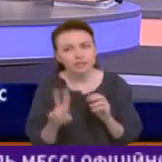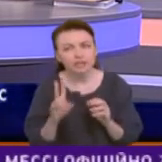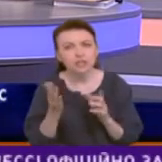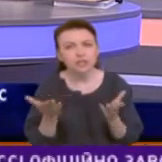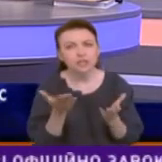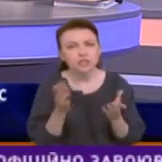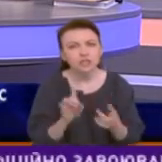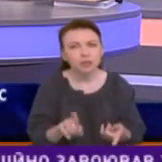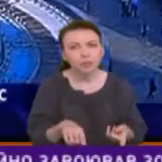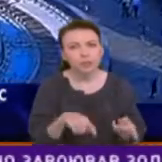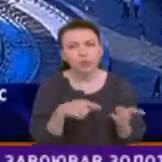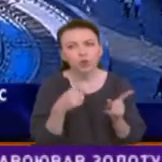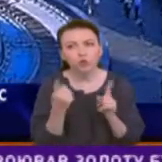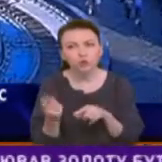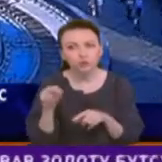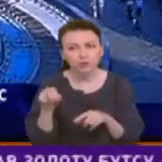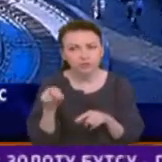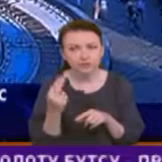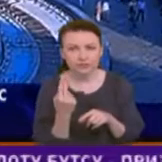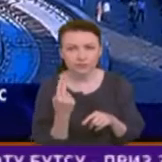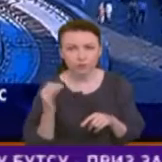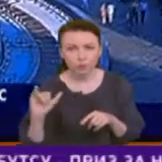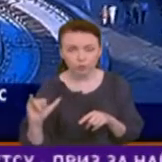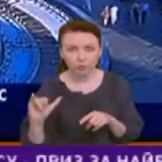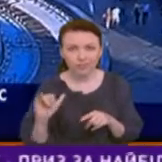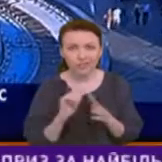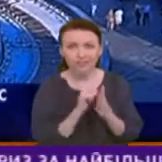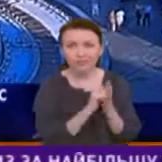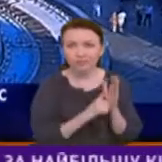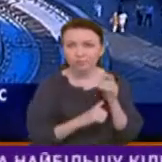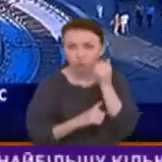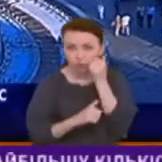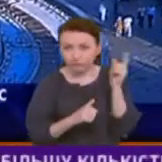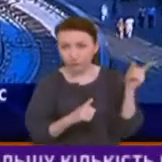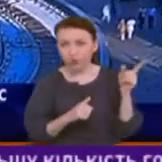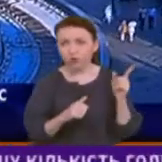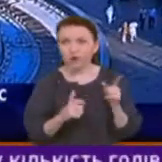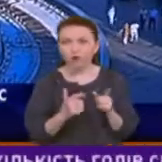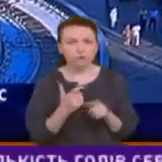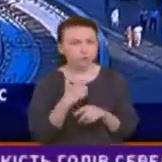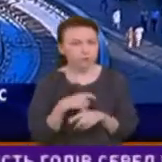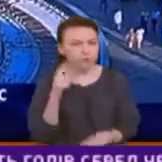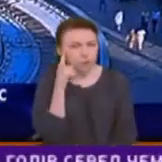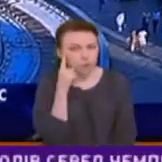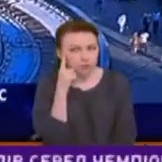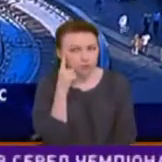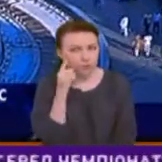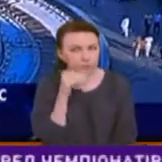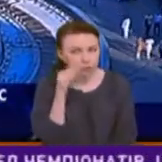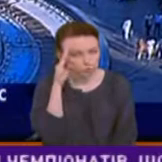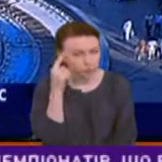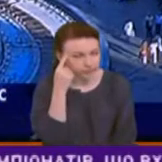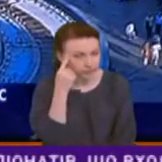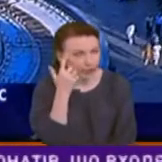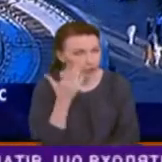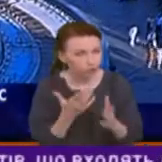до Православної церкви України, Московського патріархату, він же собі думає, думає, батюшка, то я що